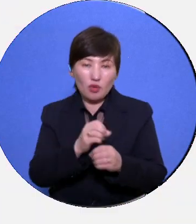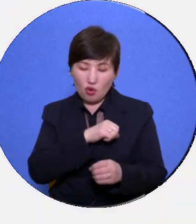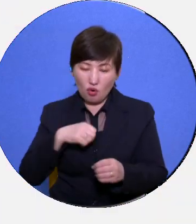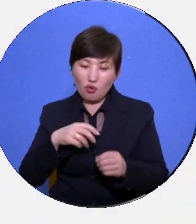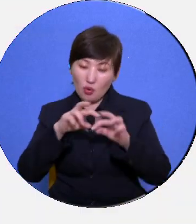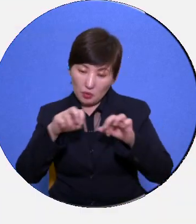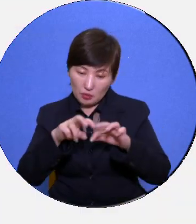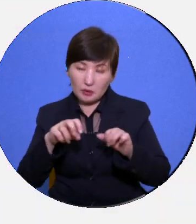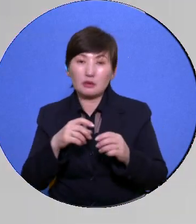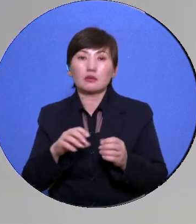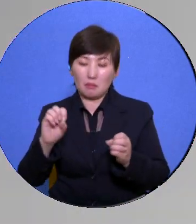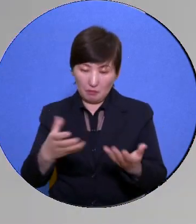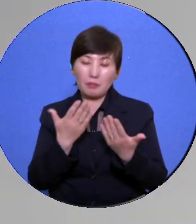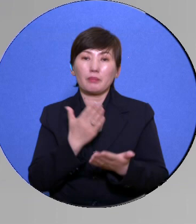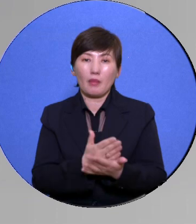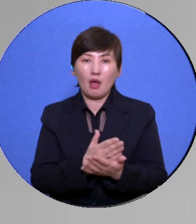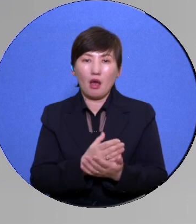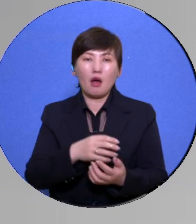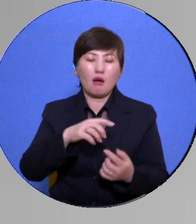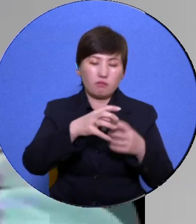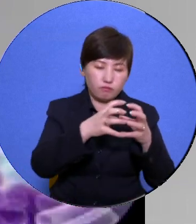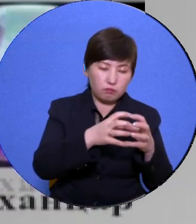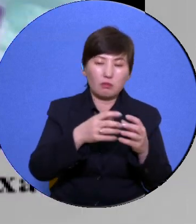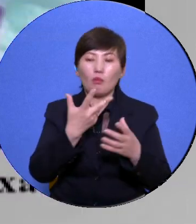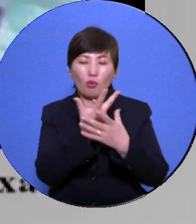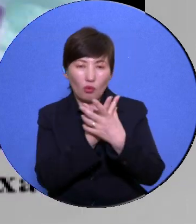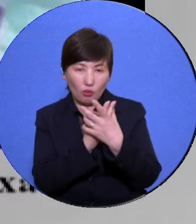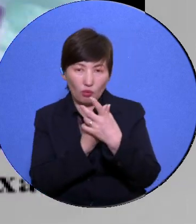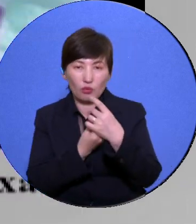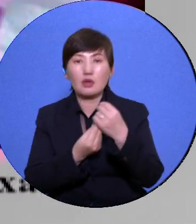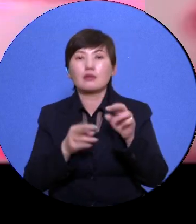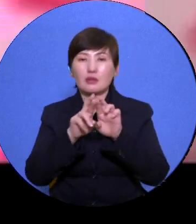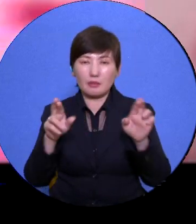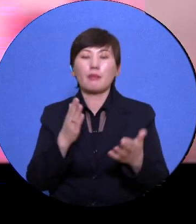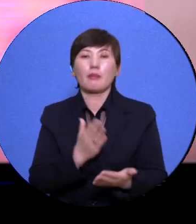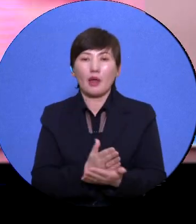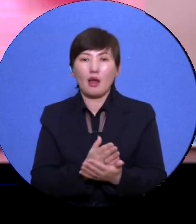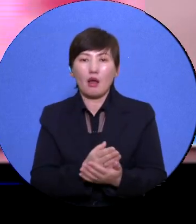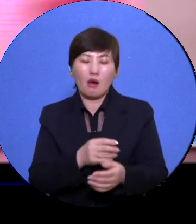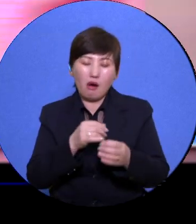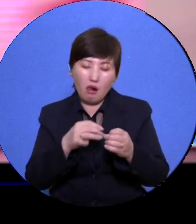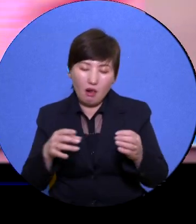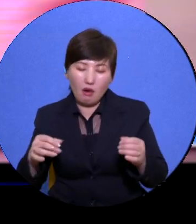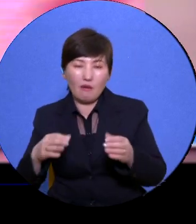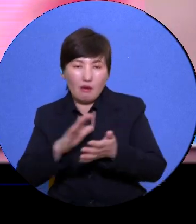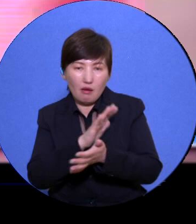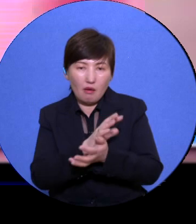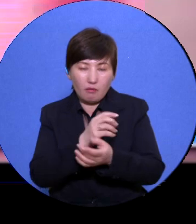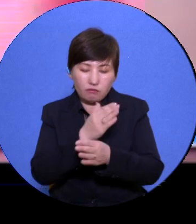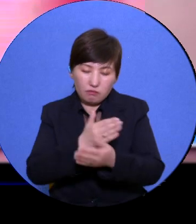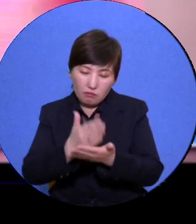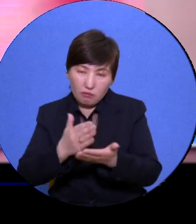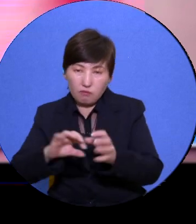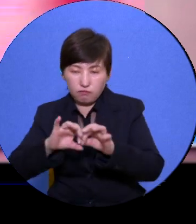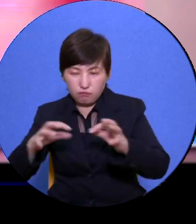түүгээрээ бактерийг илрүүлсэн. Бактери нь бөөрөнхий, савханцар, мушка, үндсэн гурван хэлбэртэй, хөдөлгөөнтэй маш түргүү хугацаанд